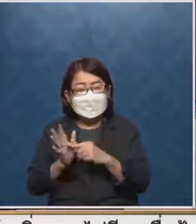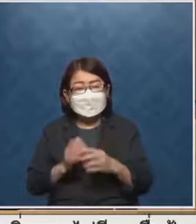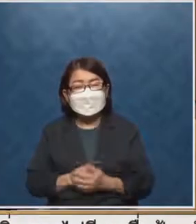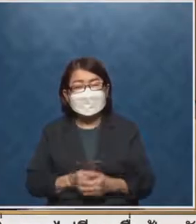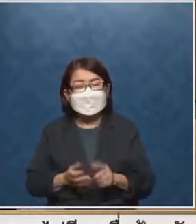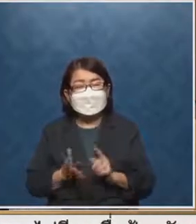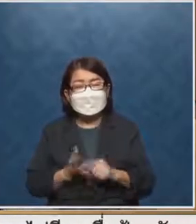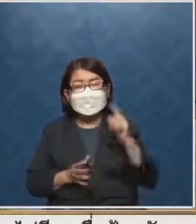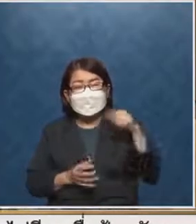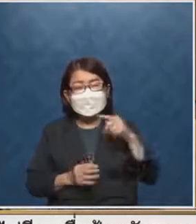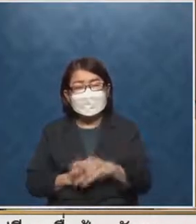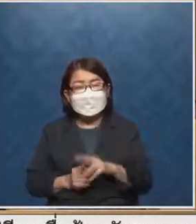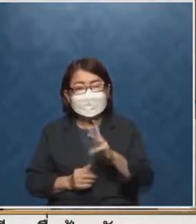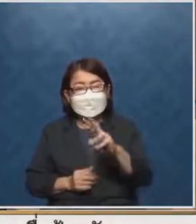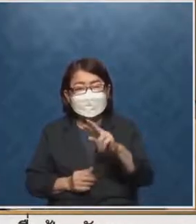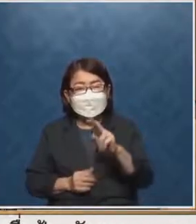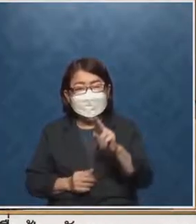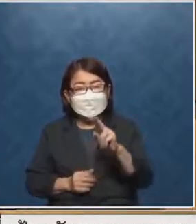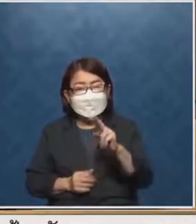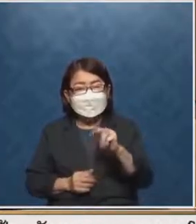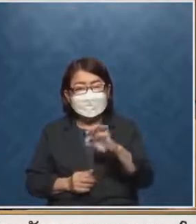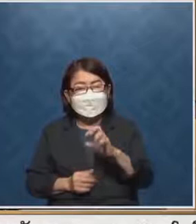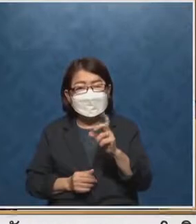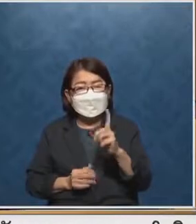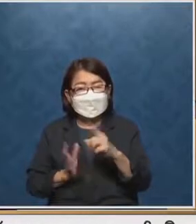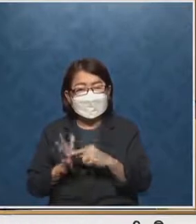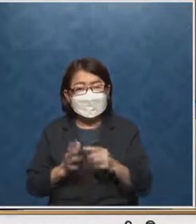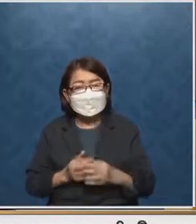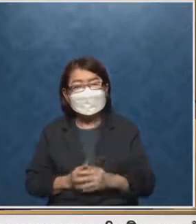วินิจกูลนางสาวสุธิด